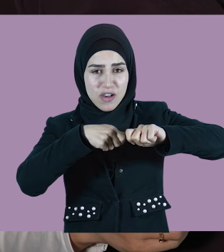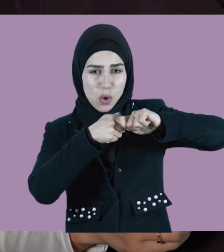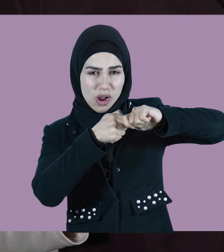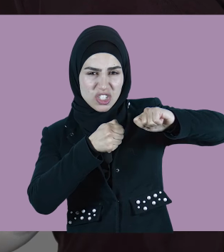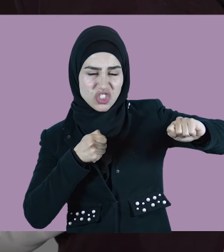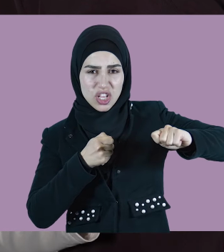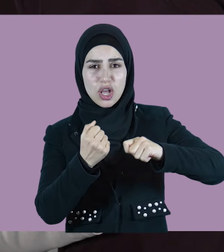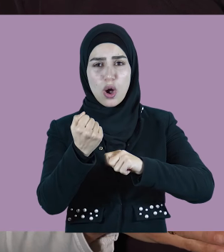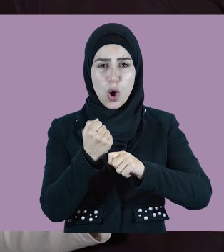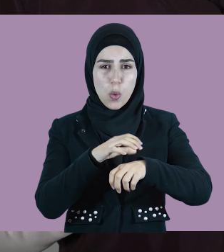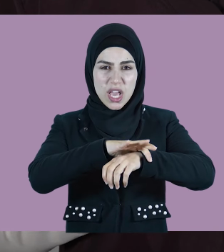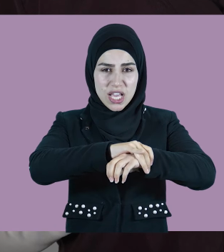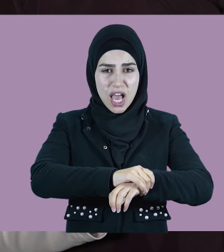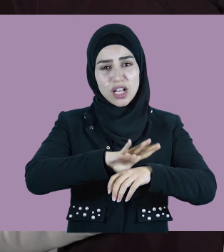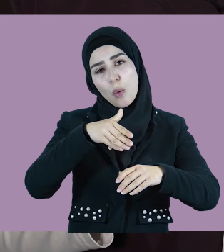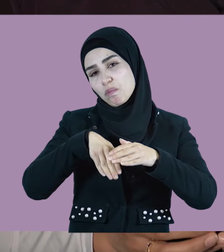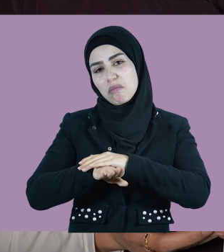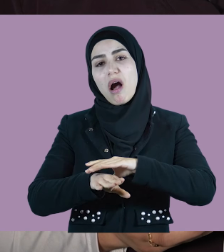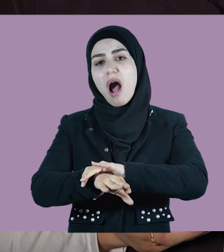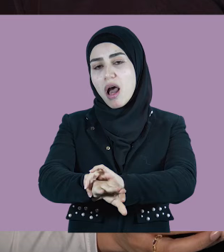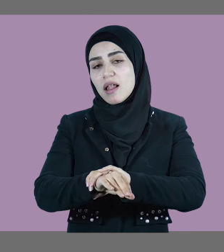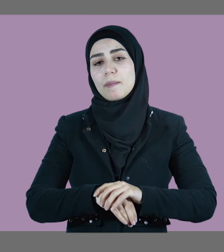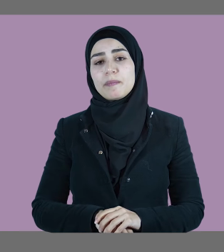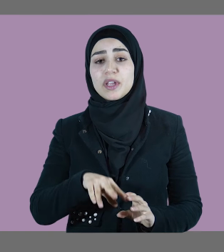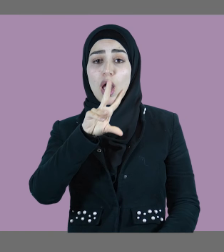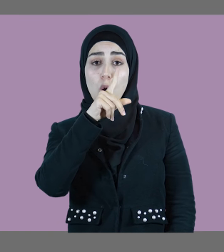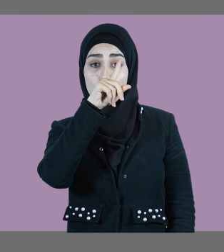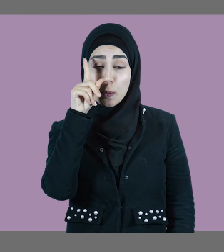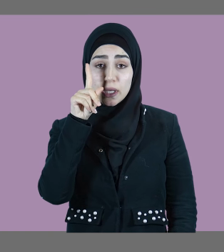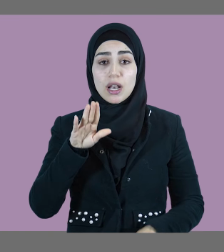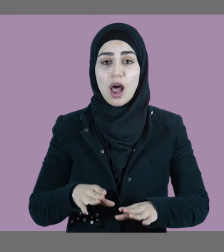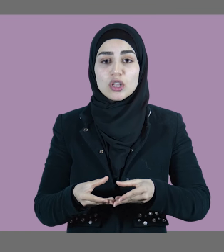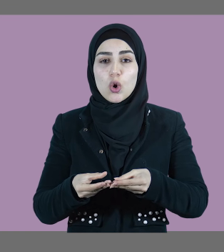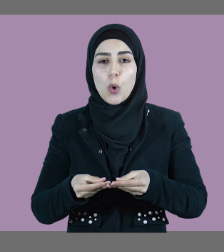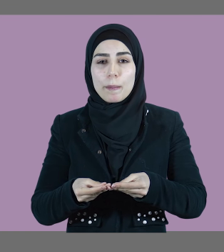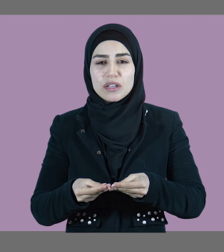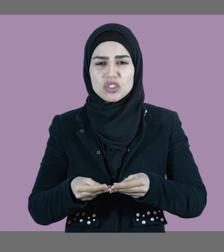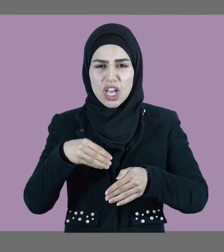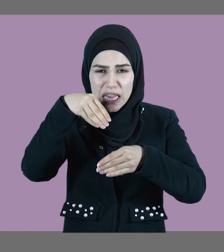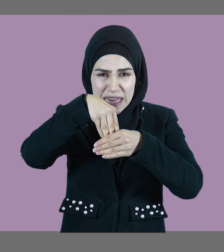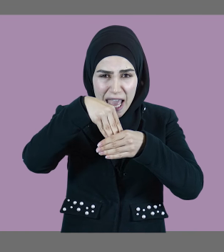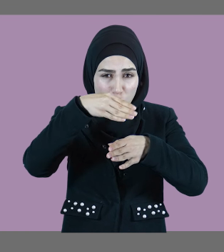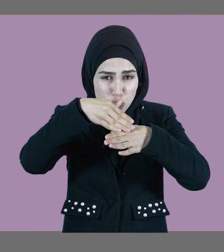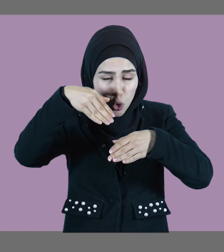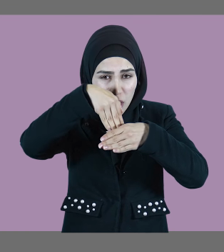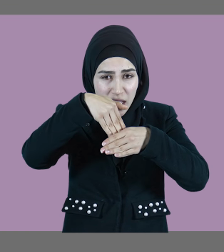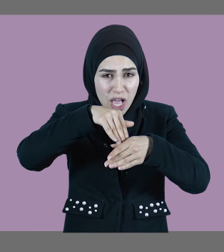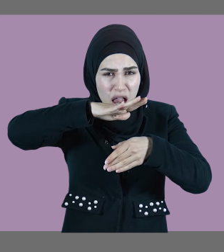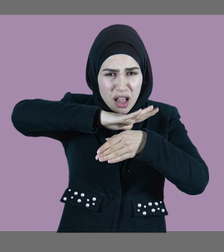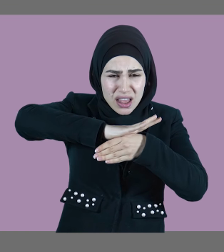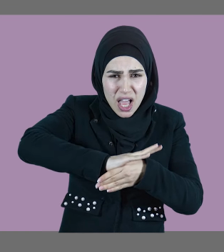بلفها وأحكام شدها على اليد أو القدم أو بنحط قطع من القماش في داخل الجرح